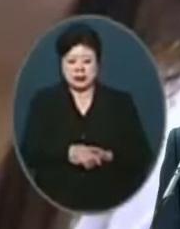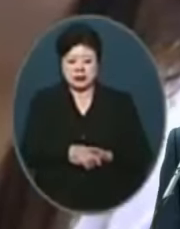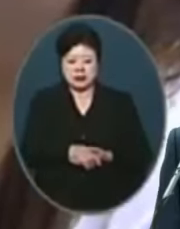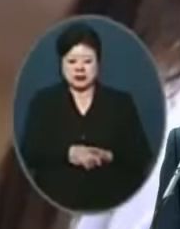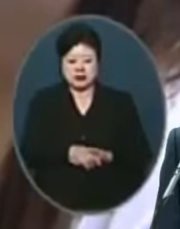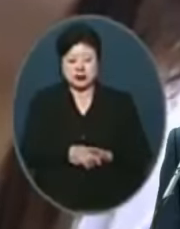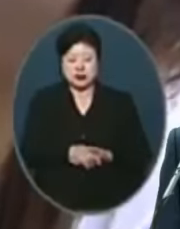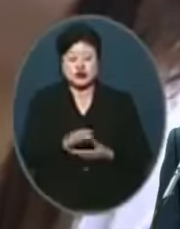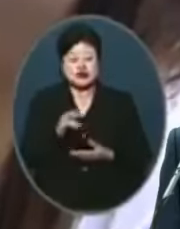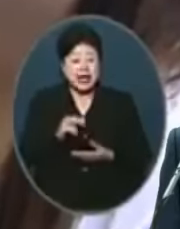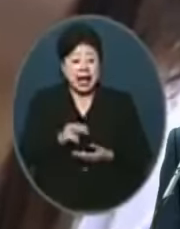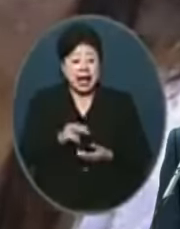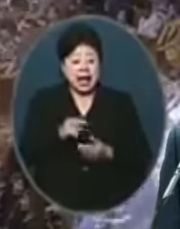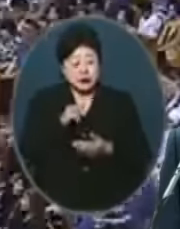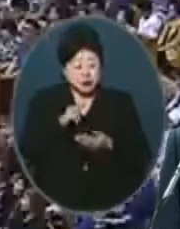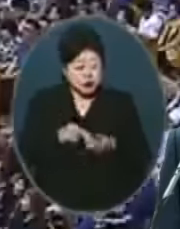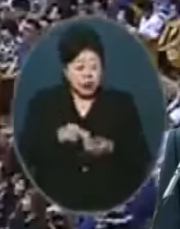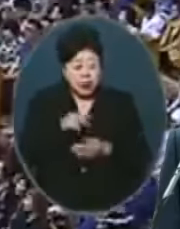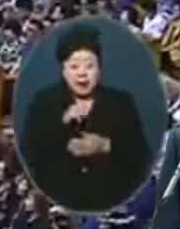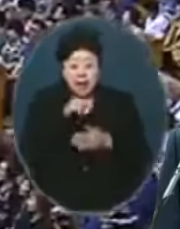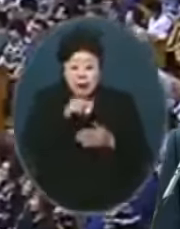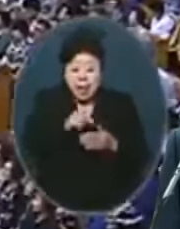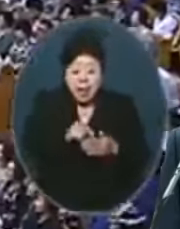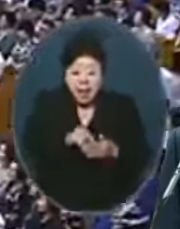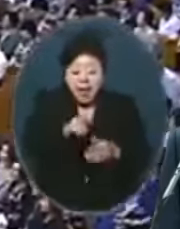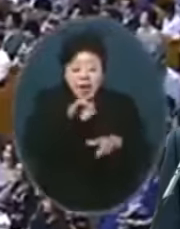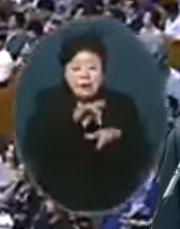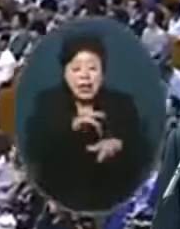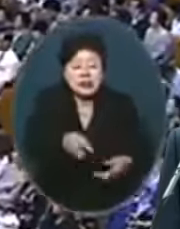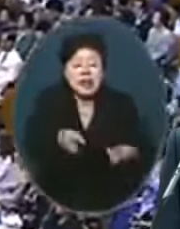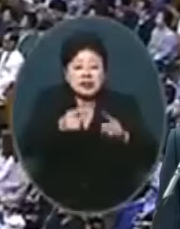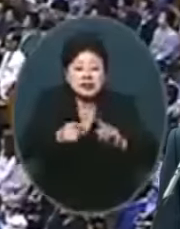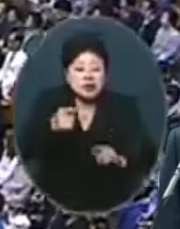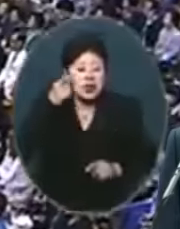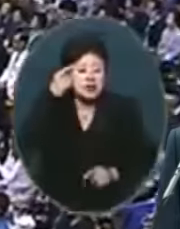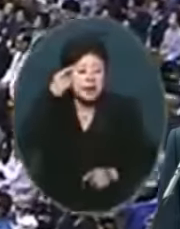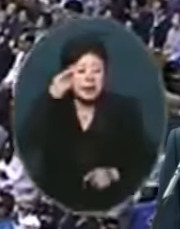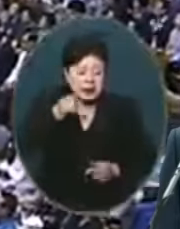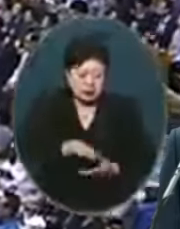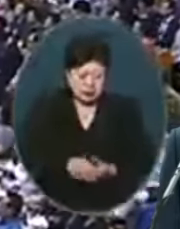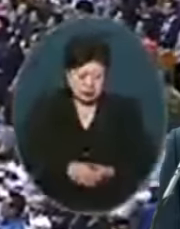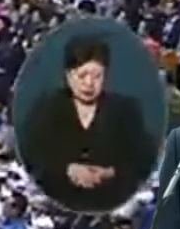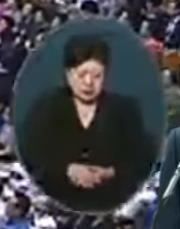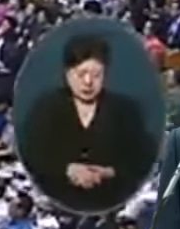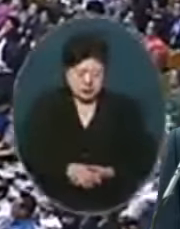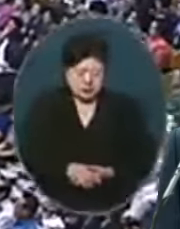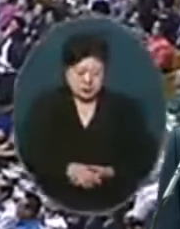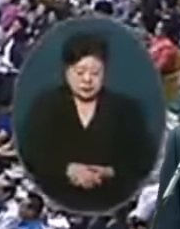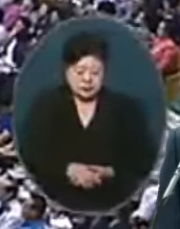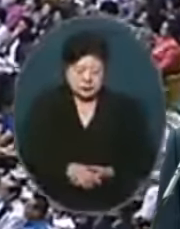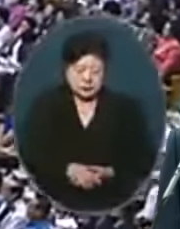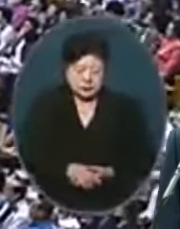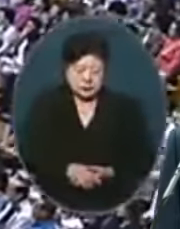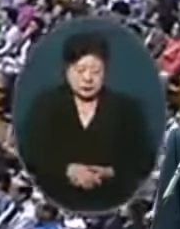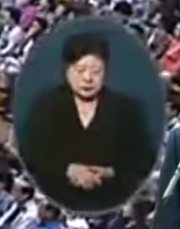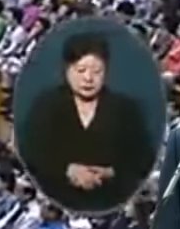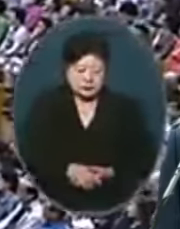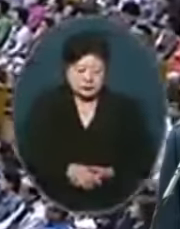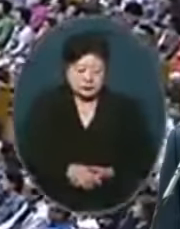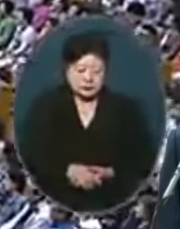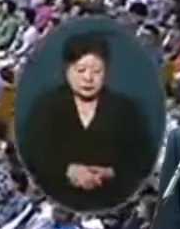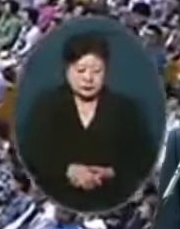가룟 유다는 그 마음에 마귀가 들어와서 생각하게 해준 것입니다.